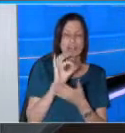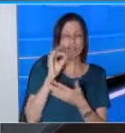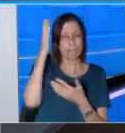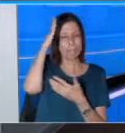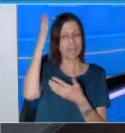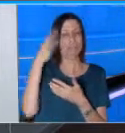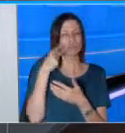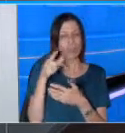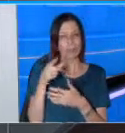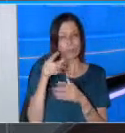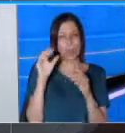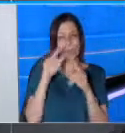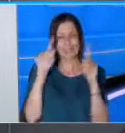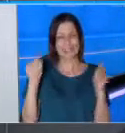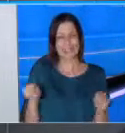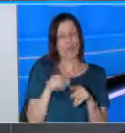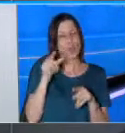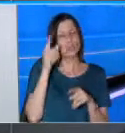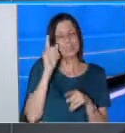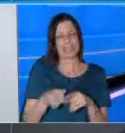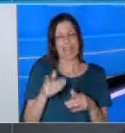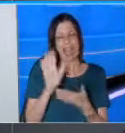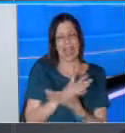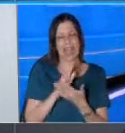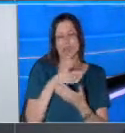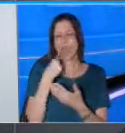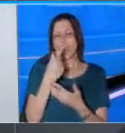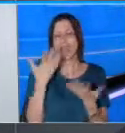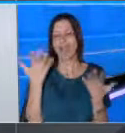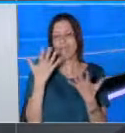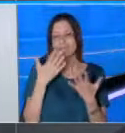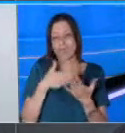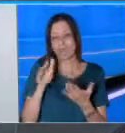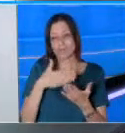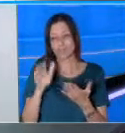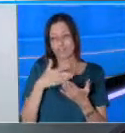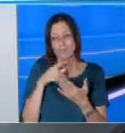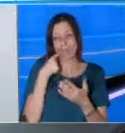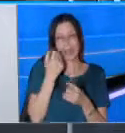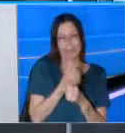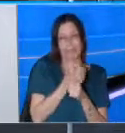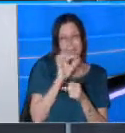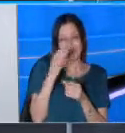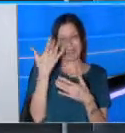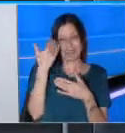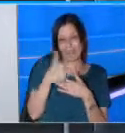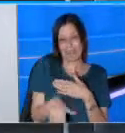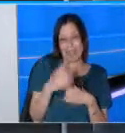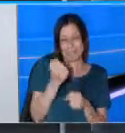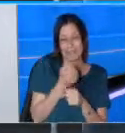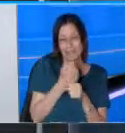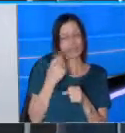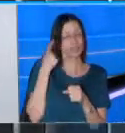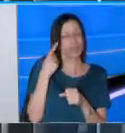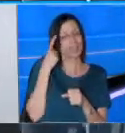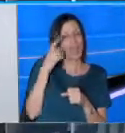אותו על המסך, הוא זה שצריך להחליט, הוא זה שצריך לומר לאן הולכים. הוא אמר לפעיליו, ברגע שיגמר המבצע, אתם תשמעו את דעתי.